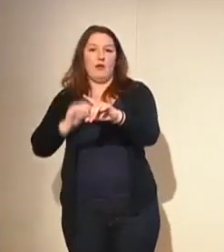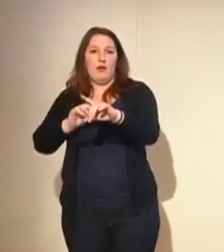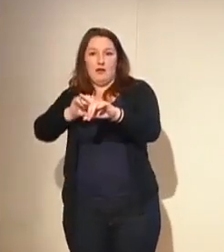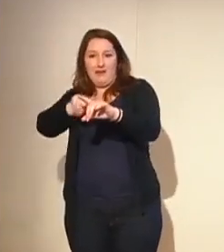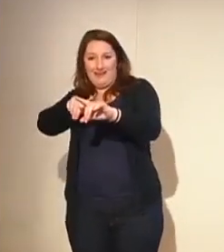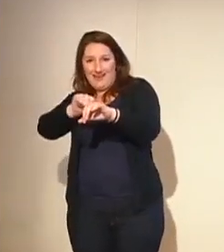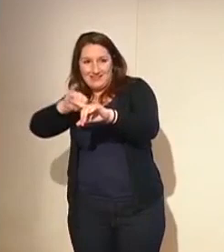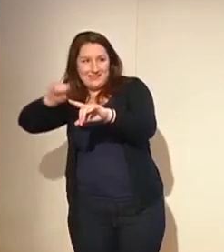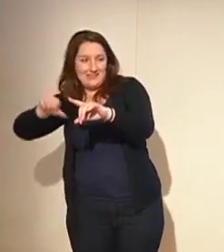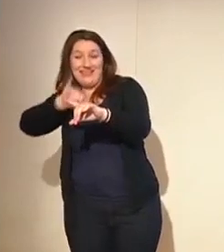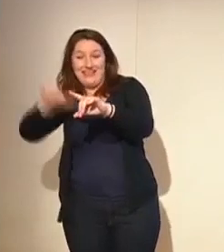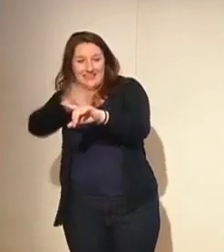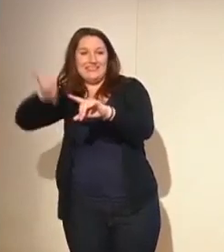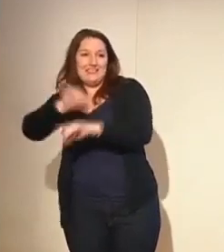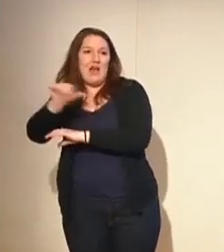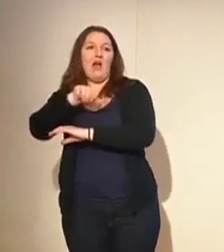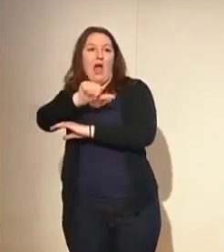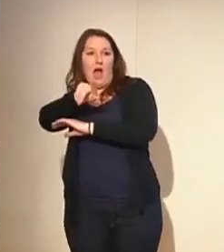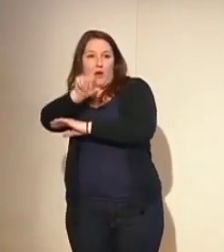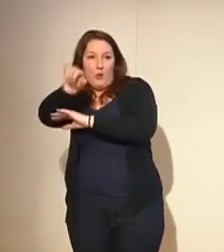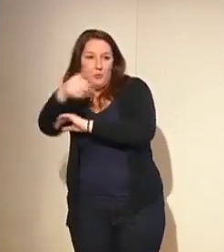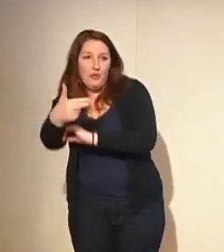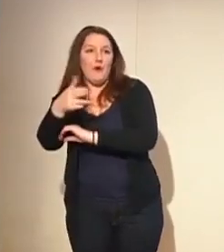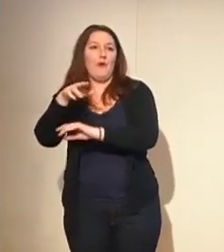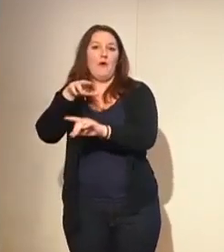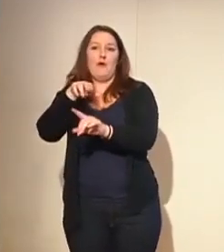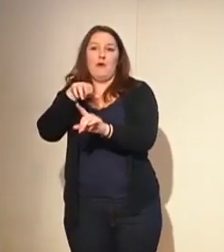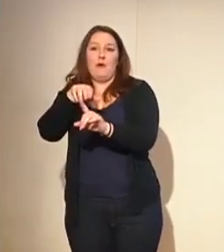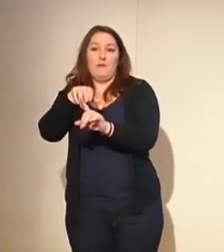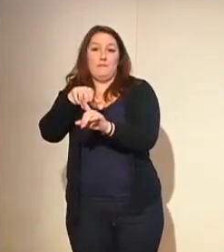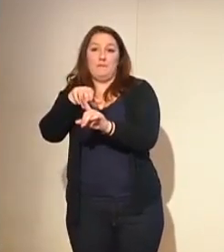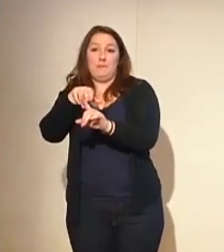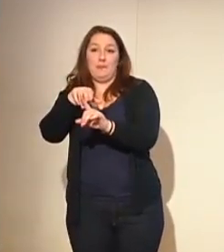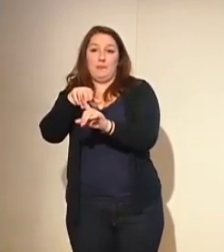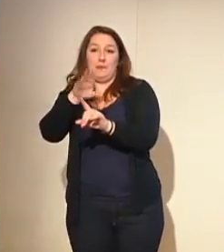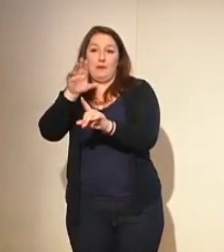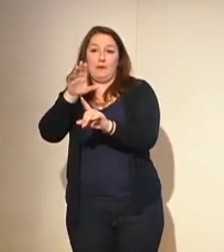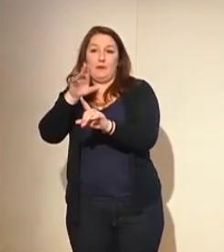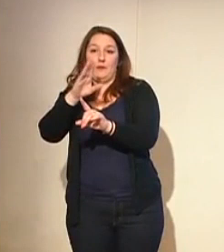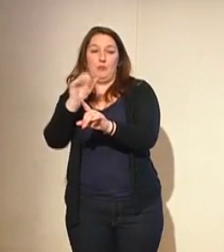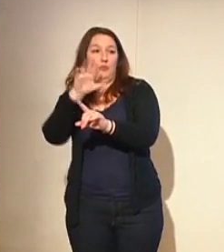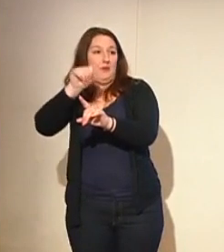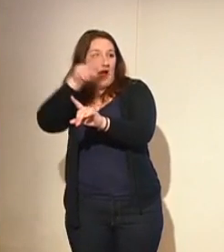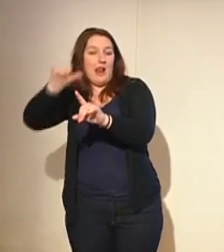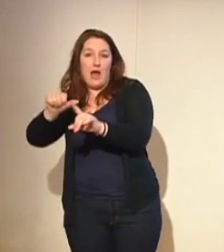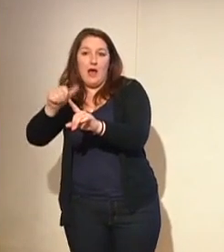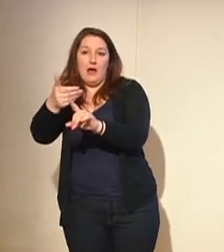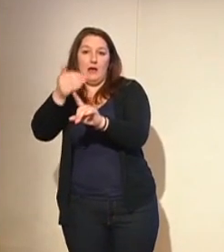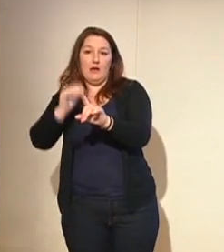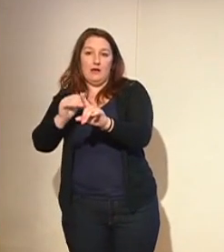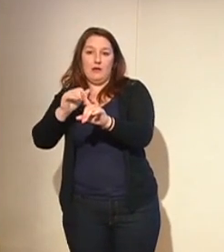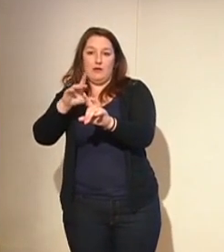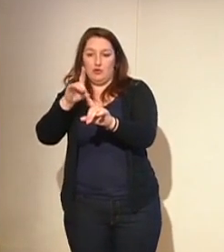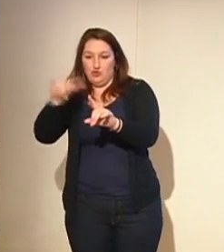agob Bou Sara Paul Bron George Burban